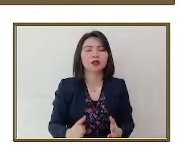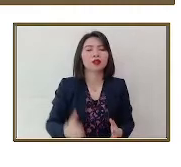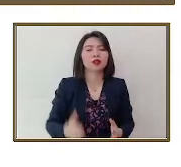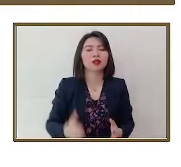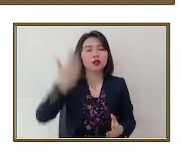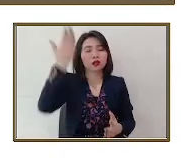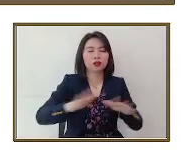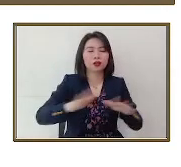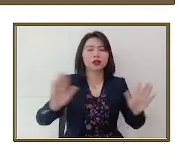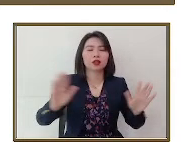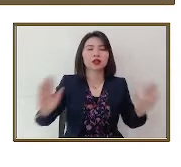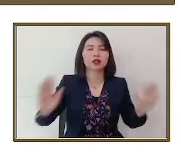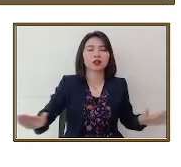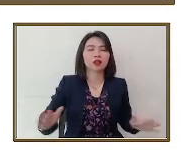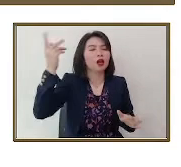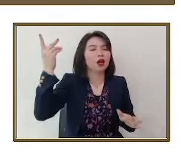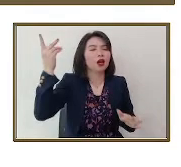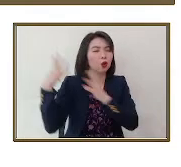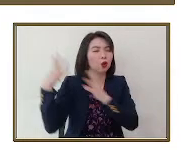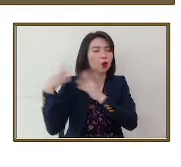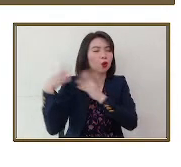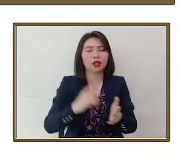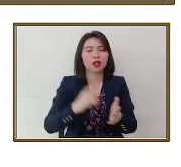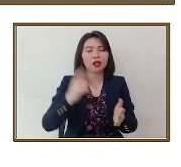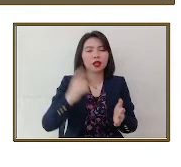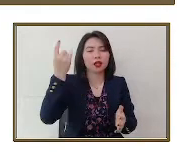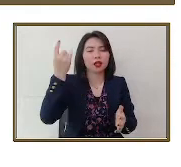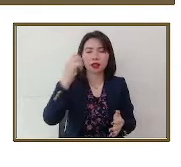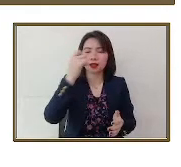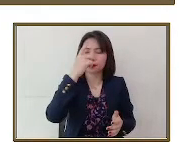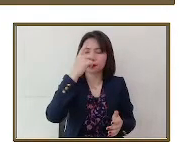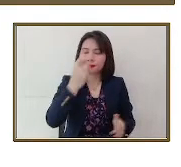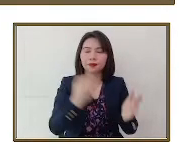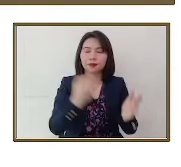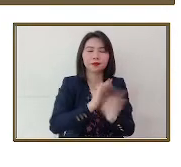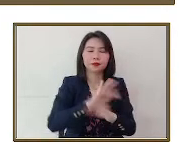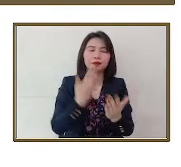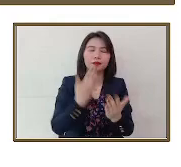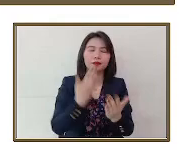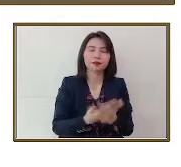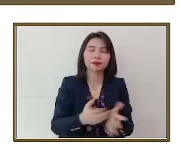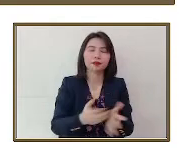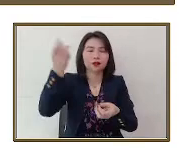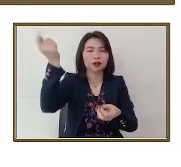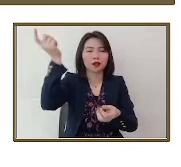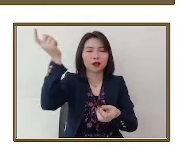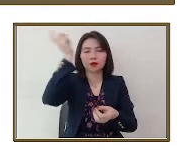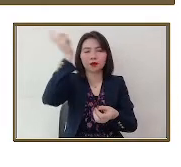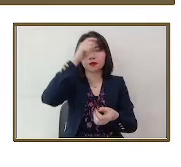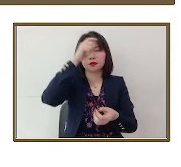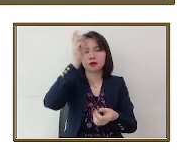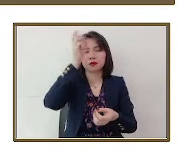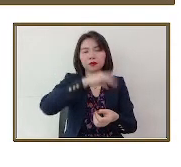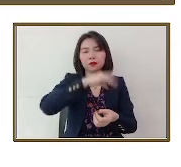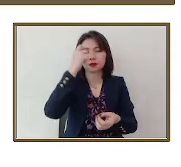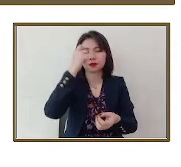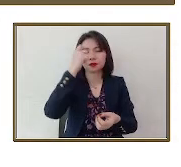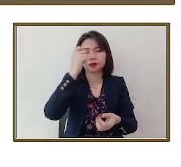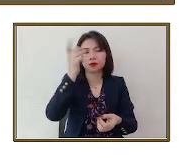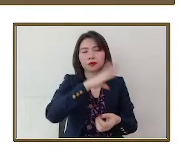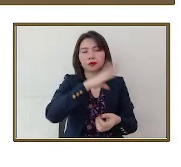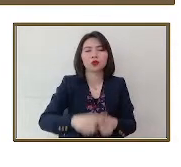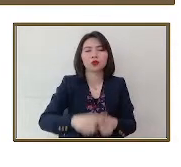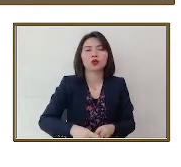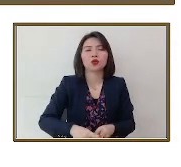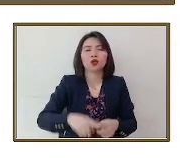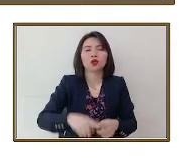namin pinag-aaralan ito. Please, give them the wisdom to understand and to relate the message